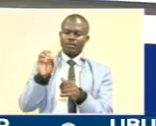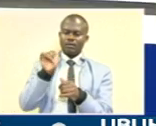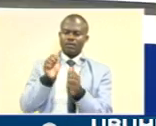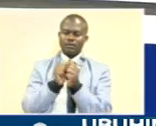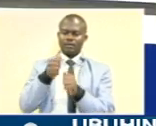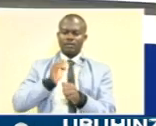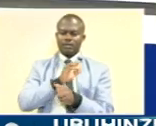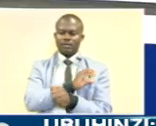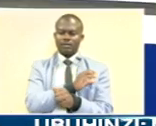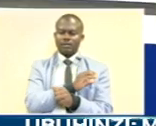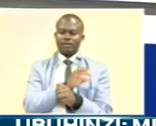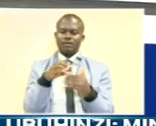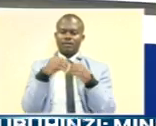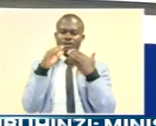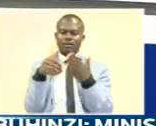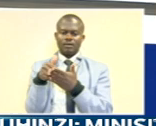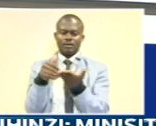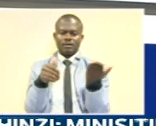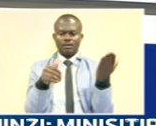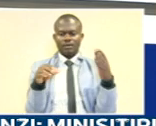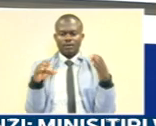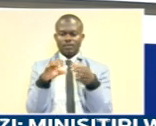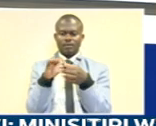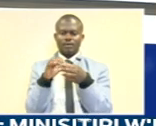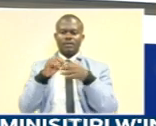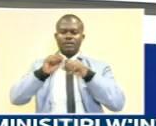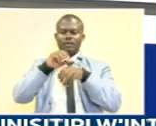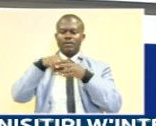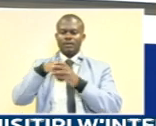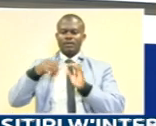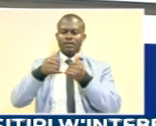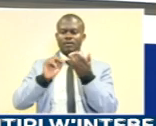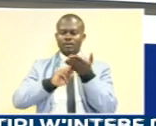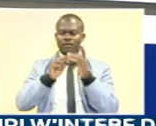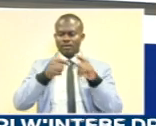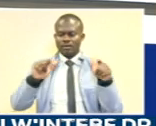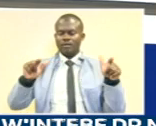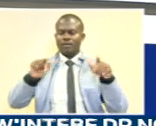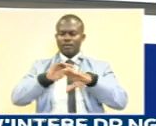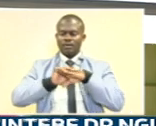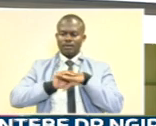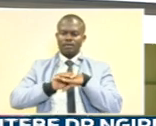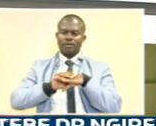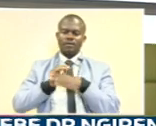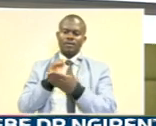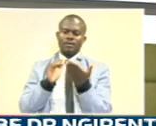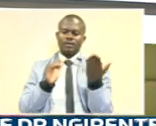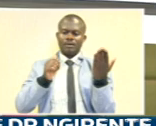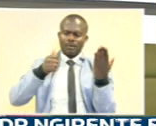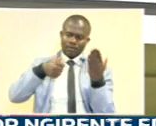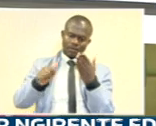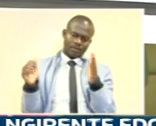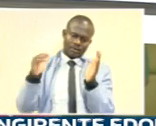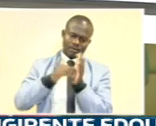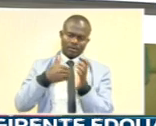komite bayoboraga impuzamashyirahamwe y'imikino mu bihugu bikoresha ururimi rw'Icyongereza, Commonwealth Games, nibo rero